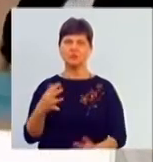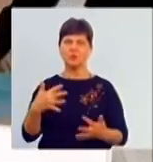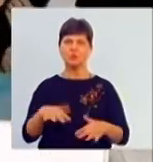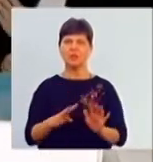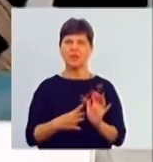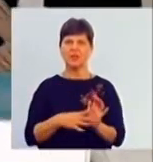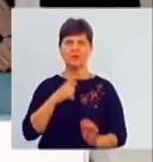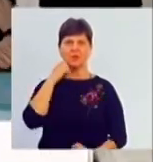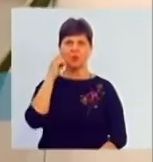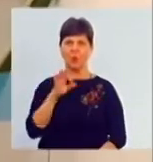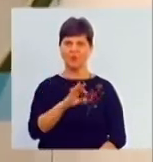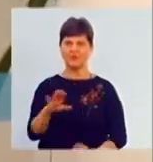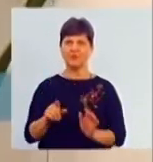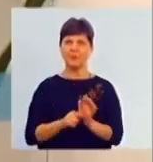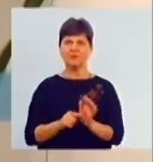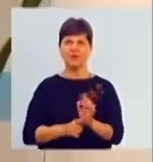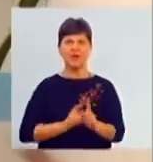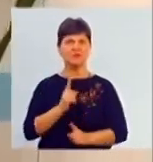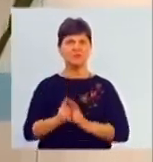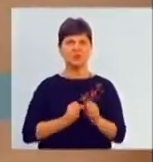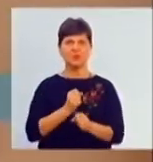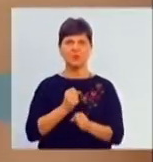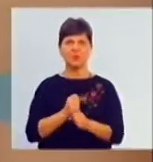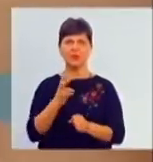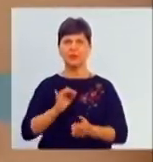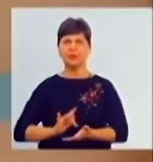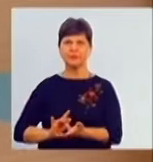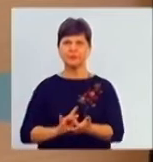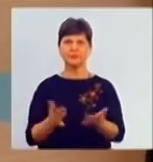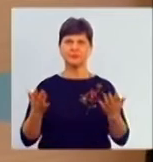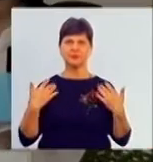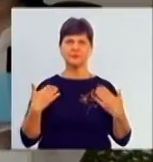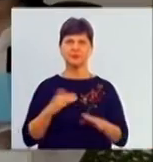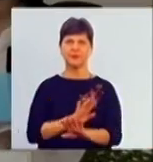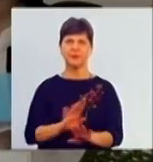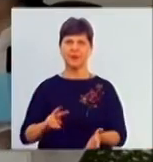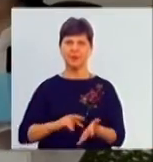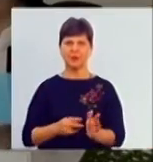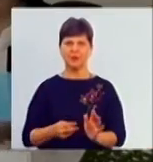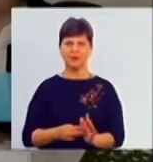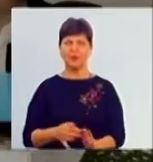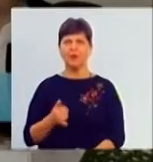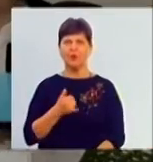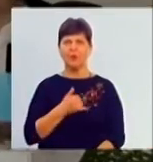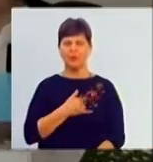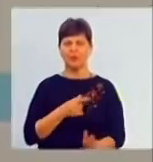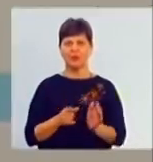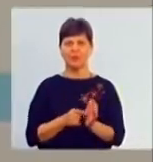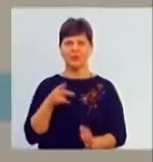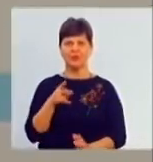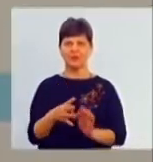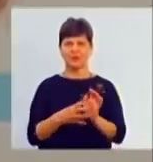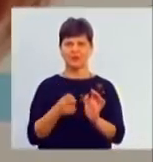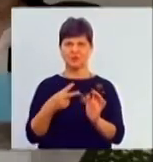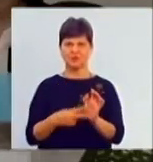офіційна пенсіонерка, але змінювати роботу на подорожі чи відпочинок не планує. У мене пенсія 2570. Ця